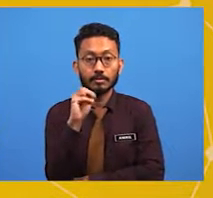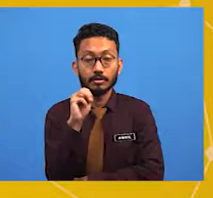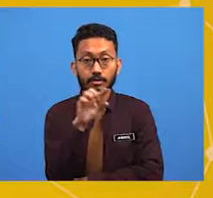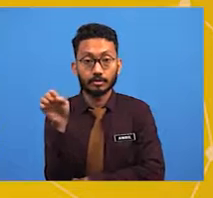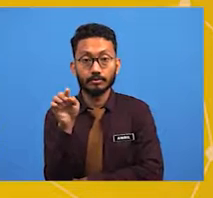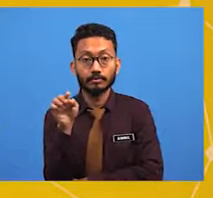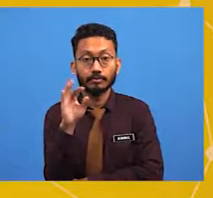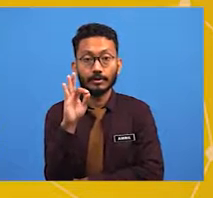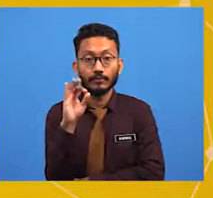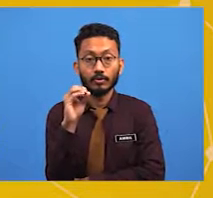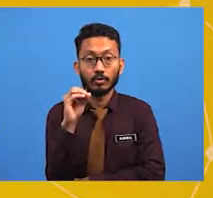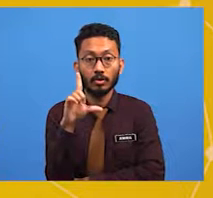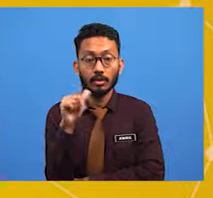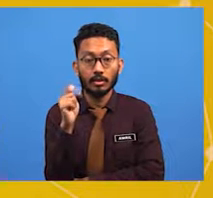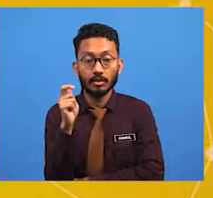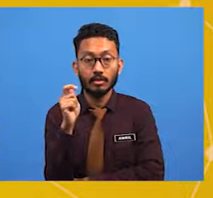kurungan